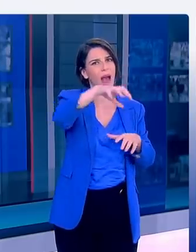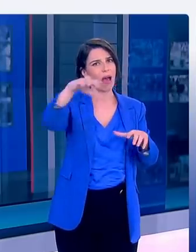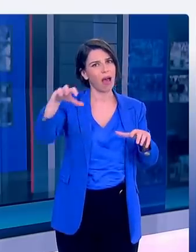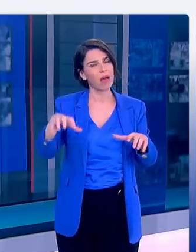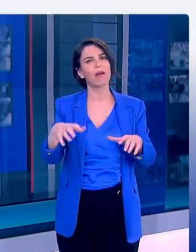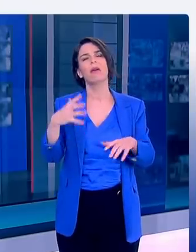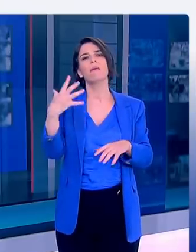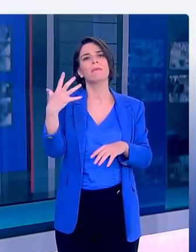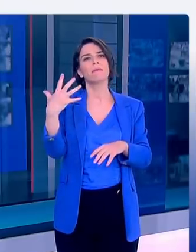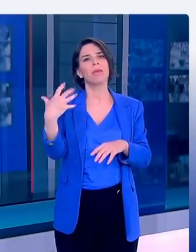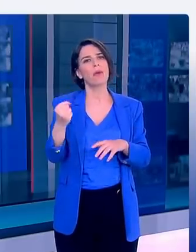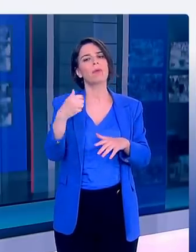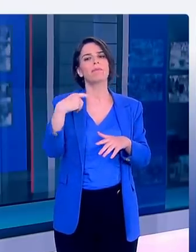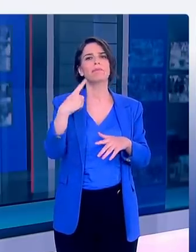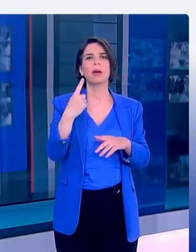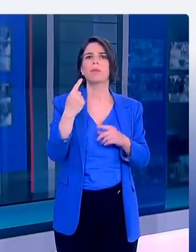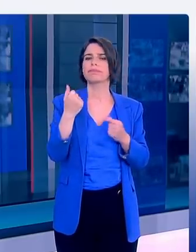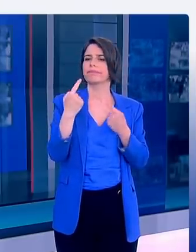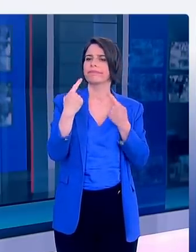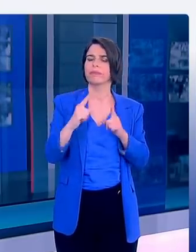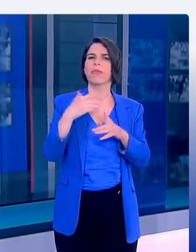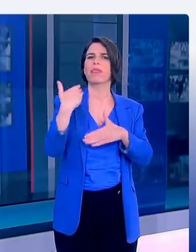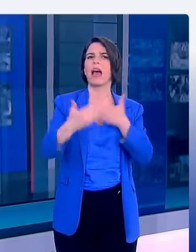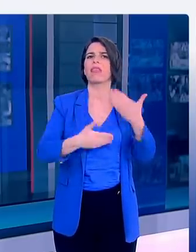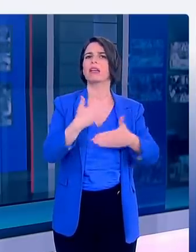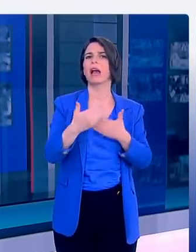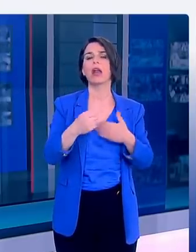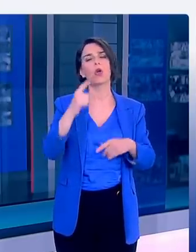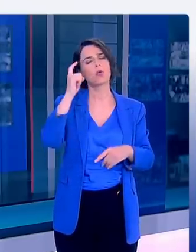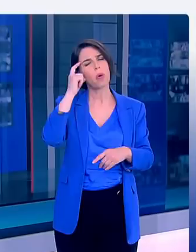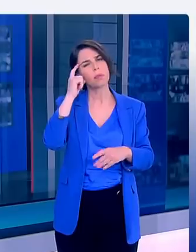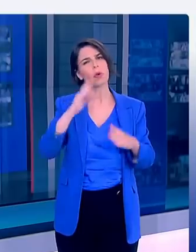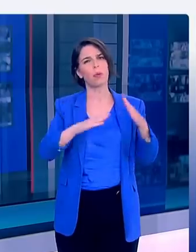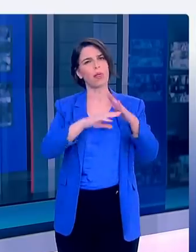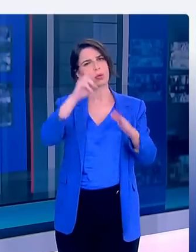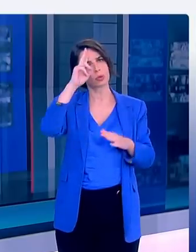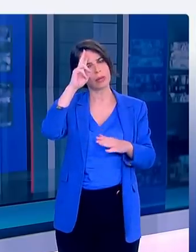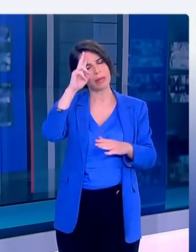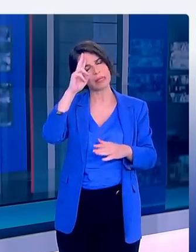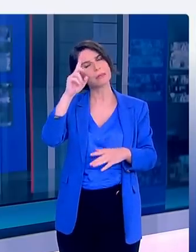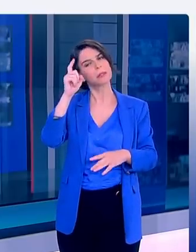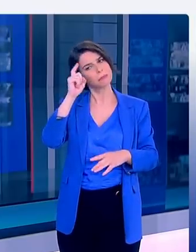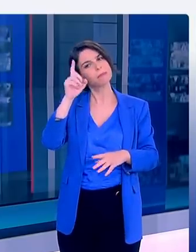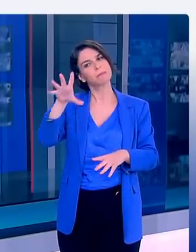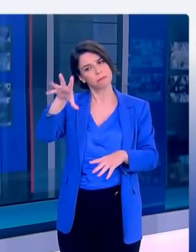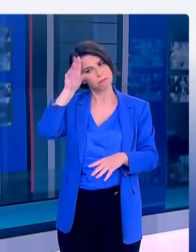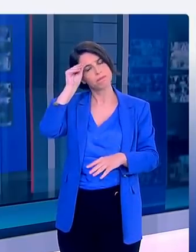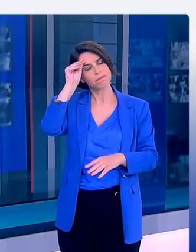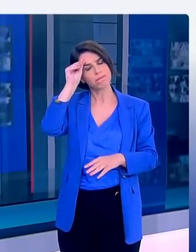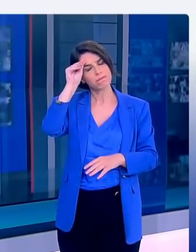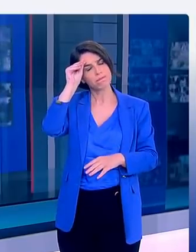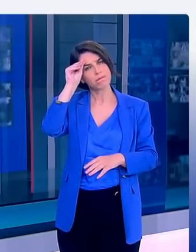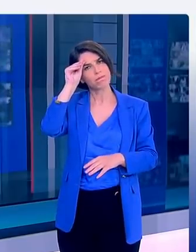έναν διαδικαστικό χαρακτήρα. Νομίζω όμως ότι ο καγκελάριος αντελήφθη πλήρως